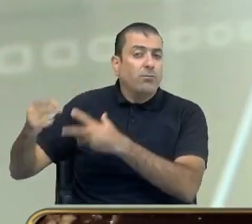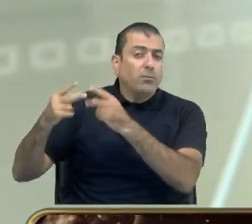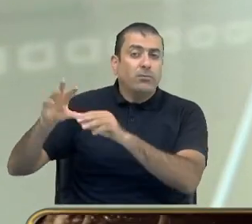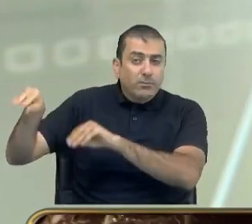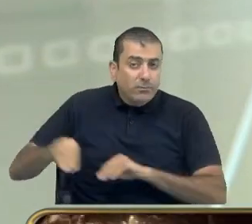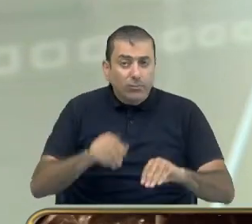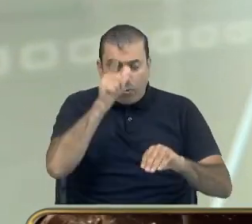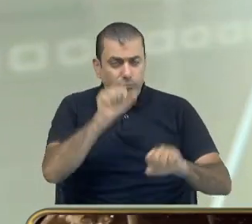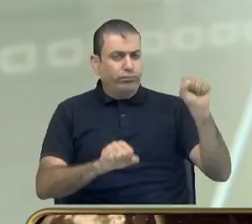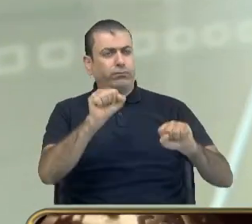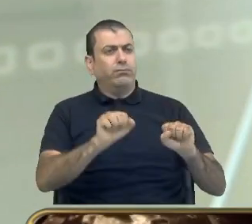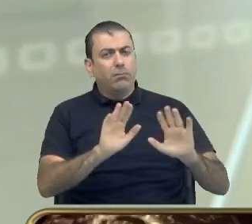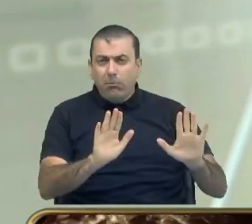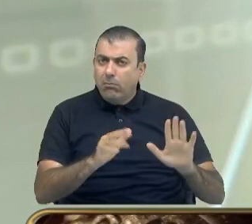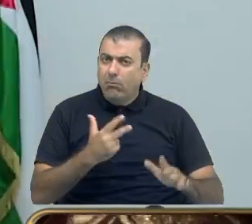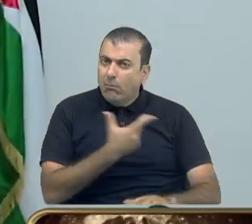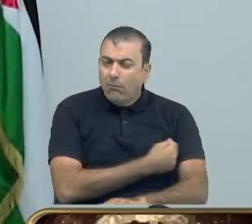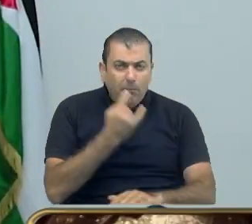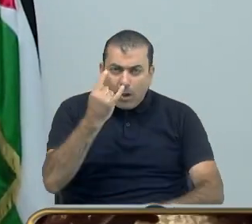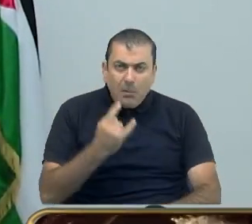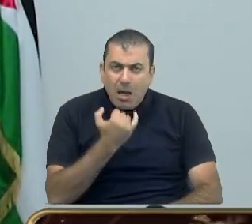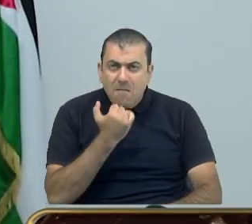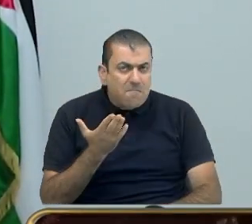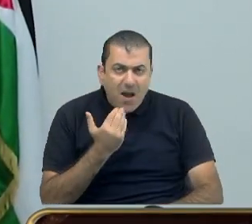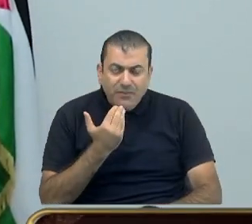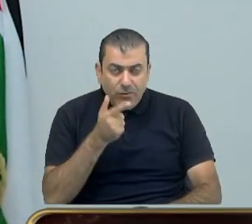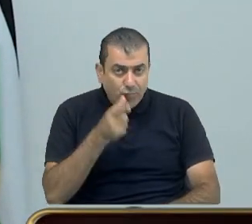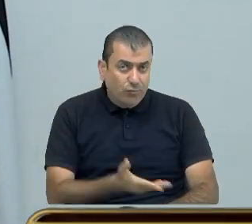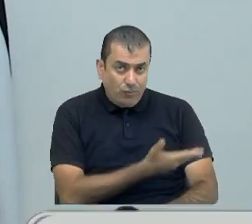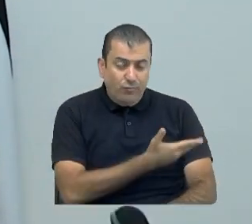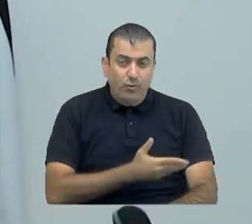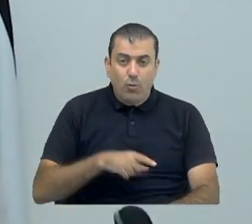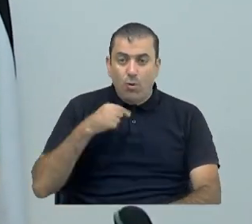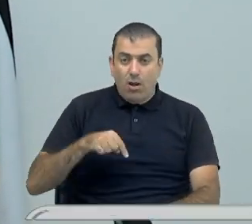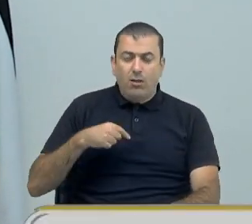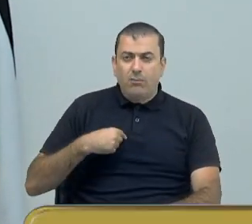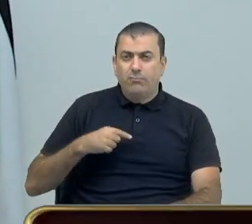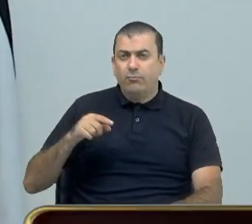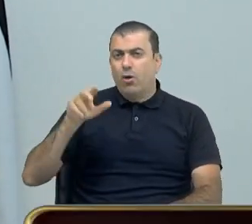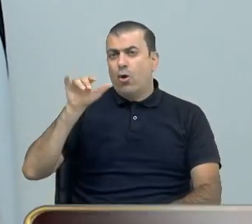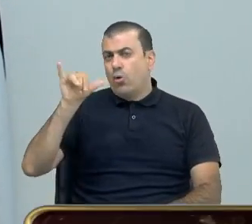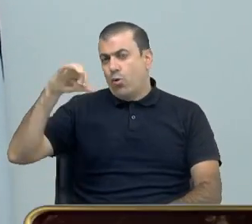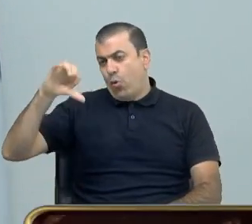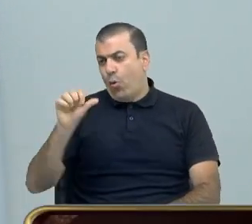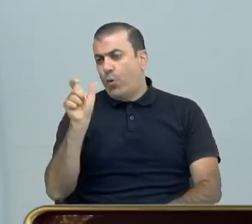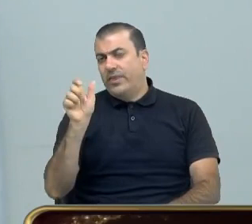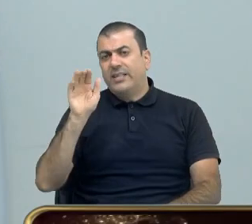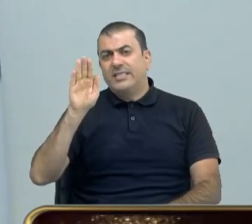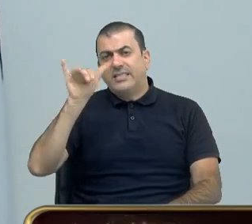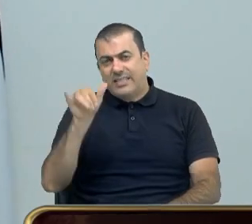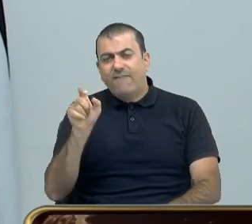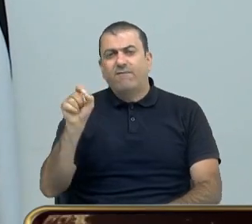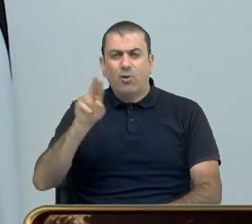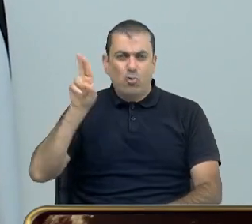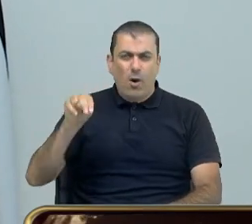وجوده المطعوم بحسب بيان منظمه الصحه العالميه مع اليونيسف البيان المشترك يوم امس اكدت منظمه الصحه